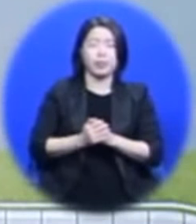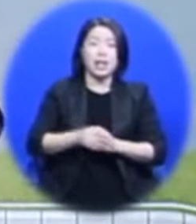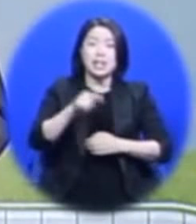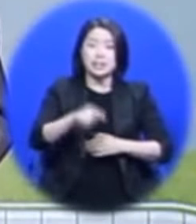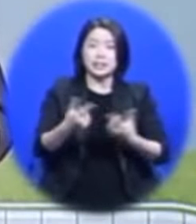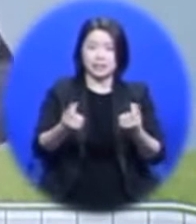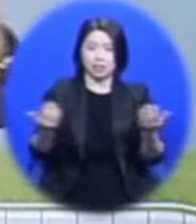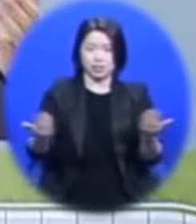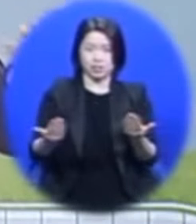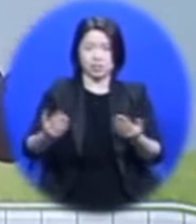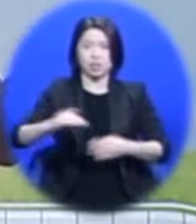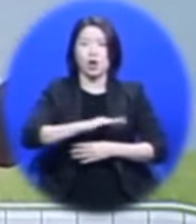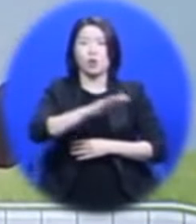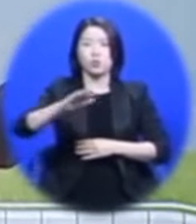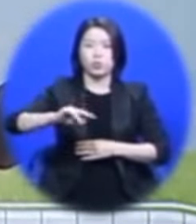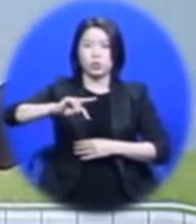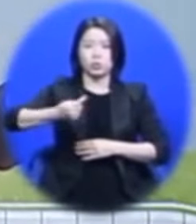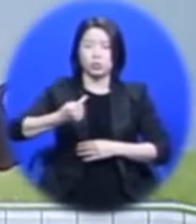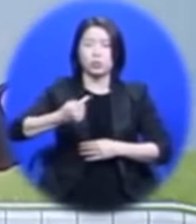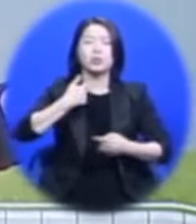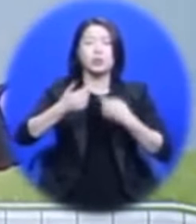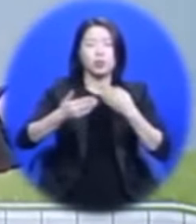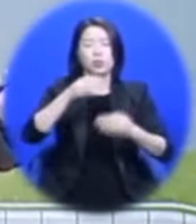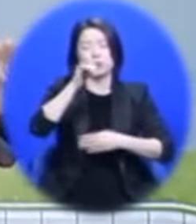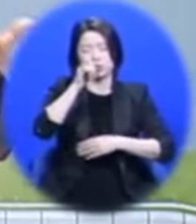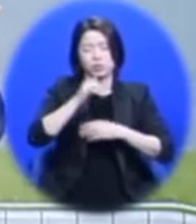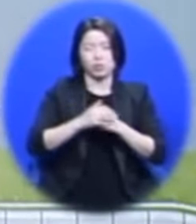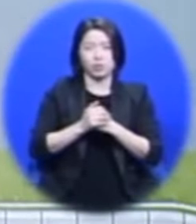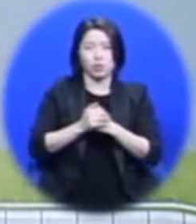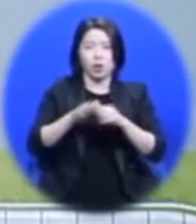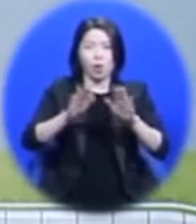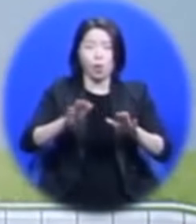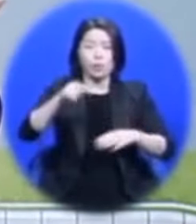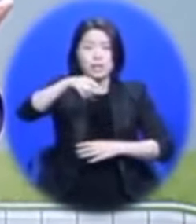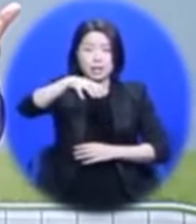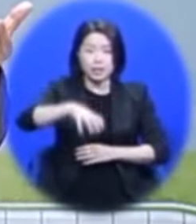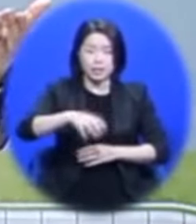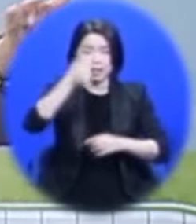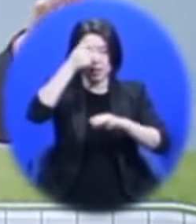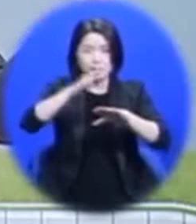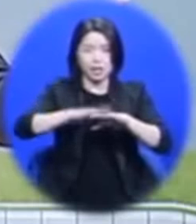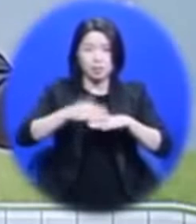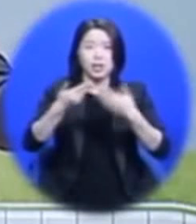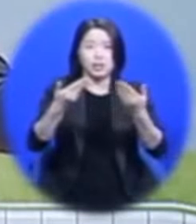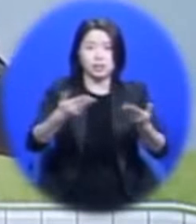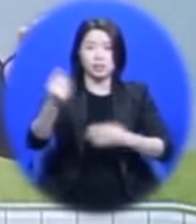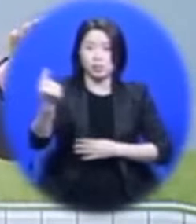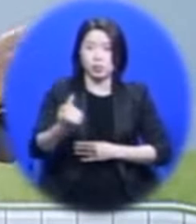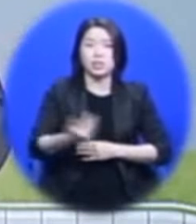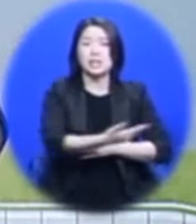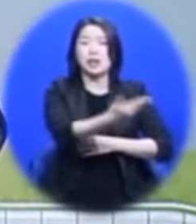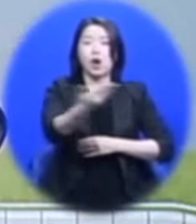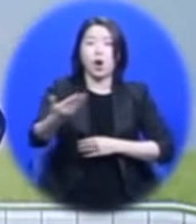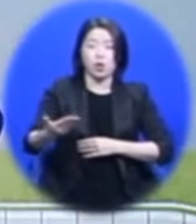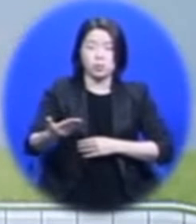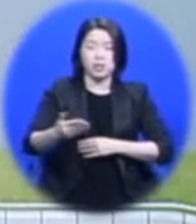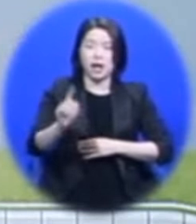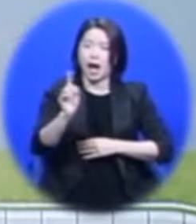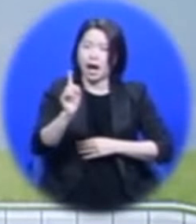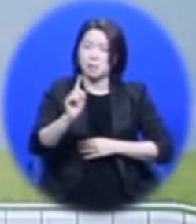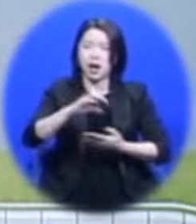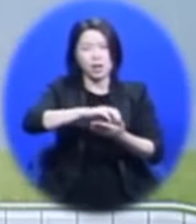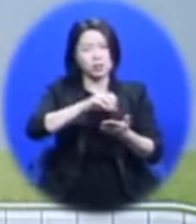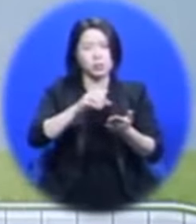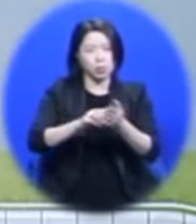그런 일들을 우리도 겪고 삽니다. 오늘 여기에 예배드리러 오신 여러분들이 아마 정도의